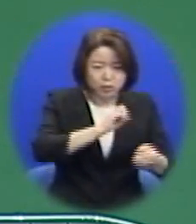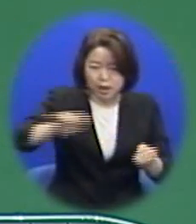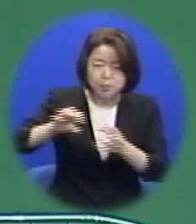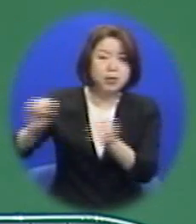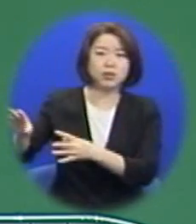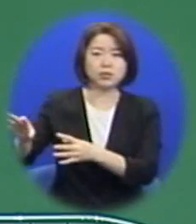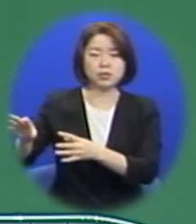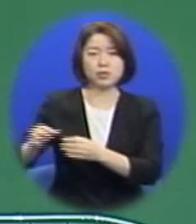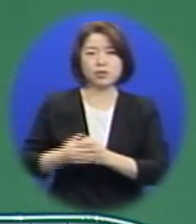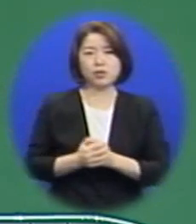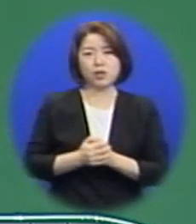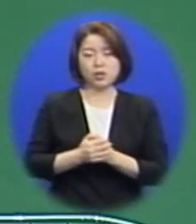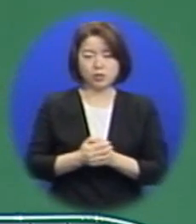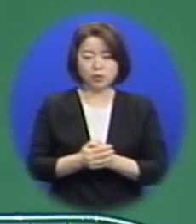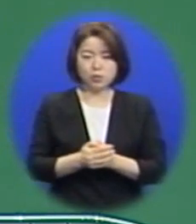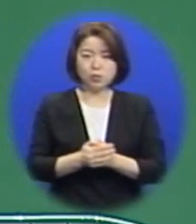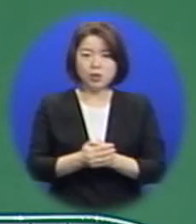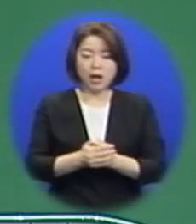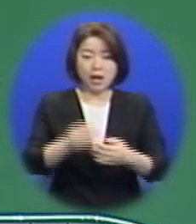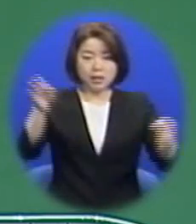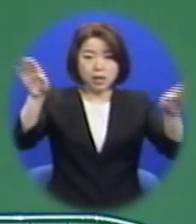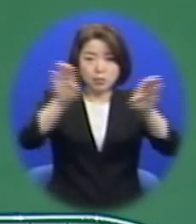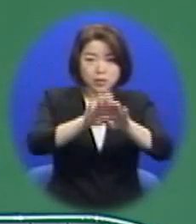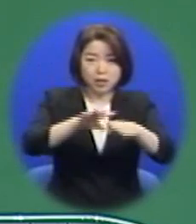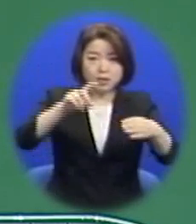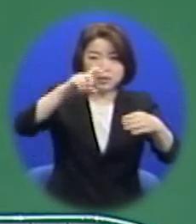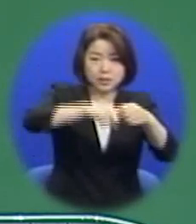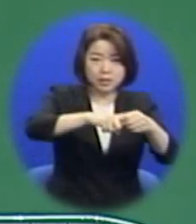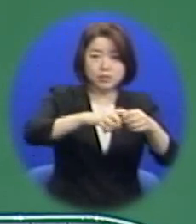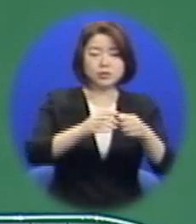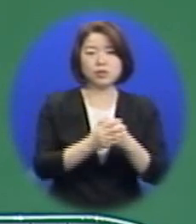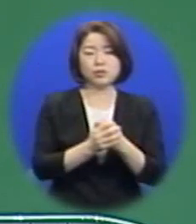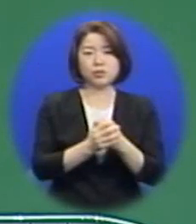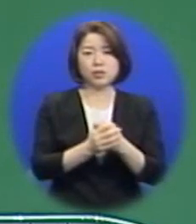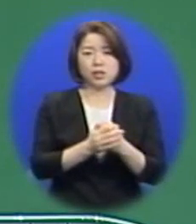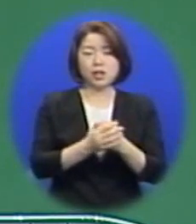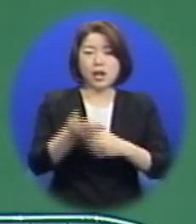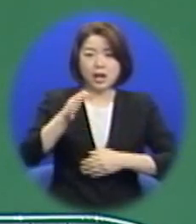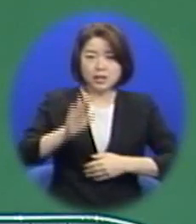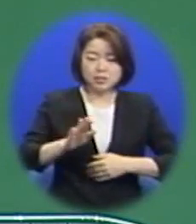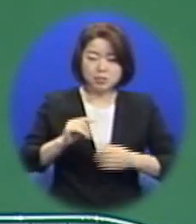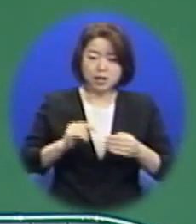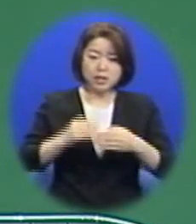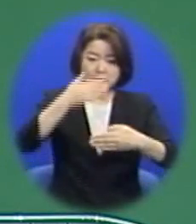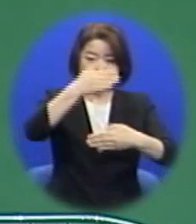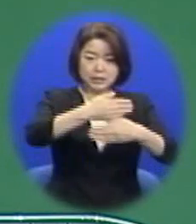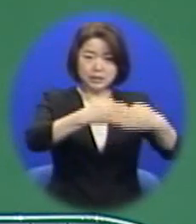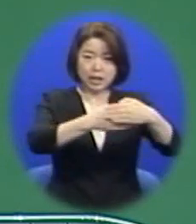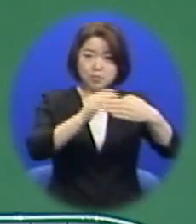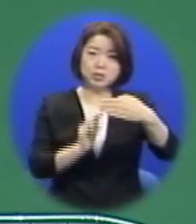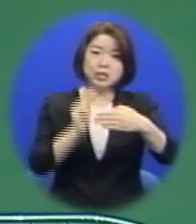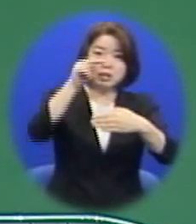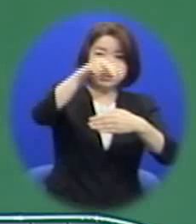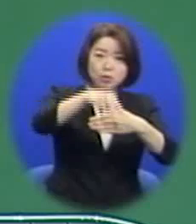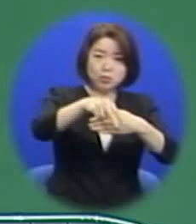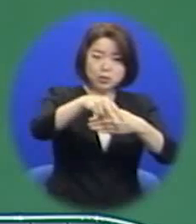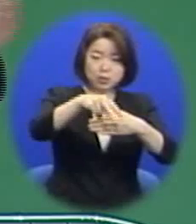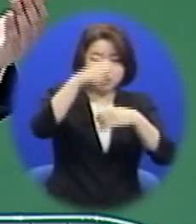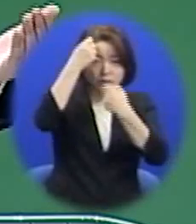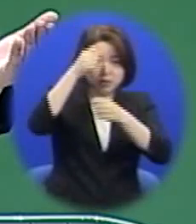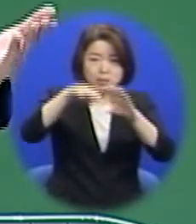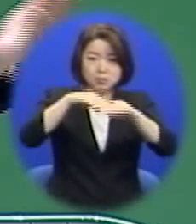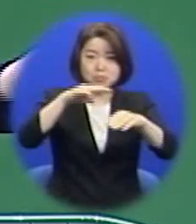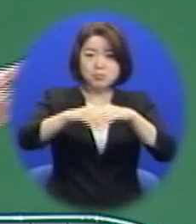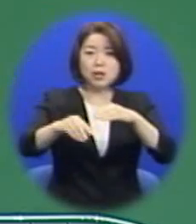그리고 대문을 잠궈버렸어요. 담을 넘어서 신발도 없이 맨발로